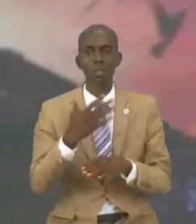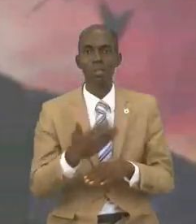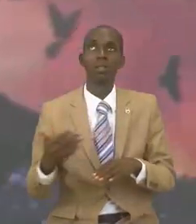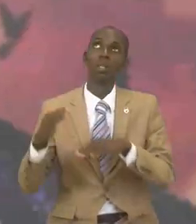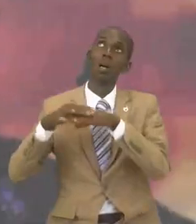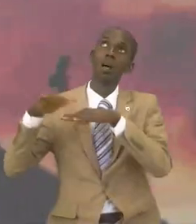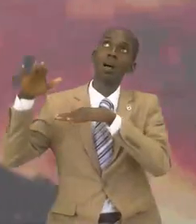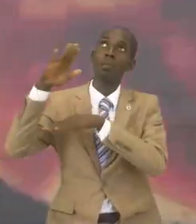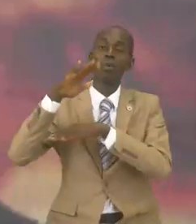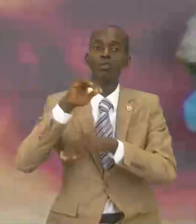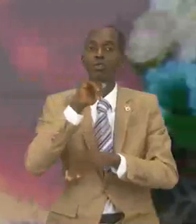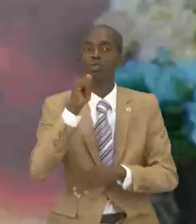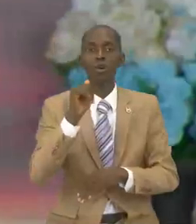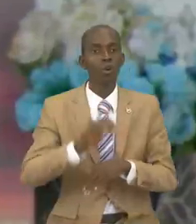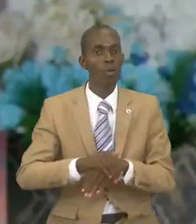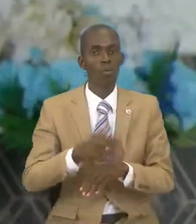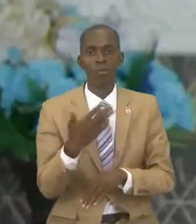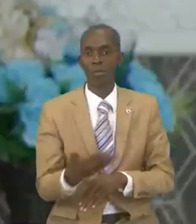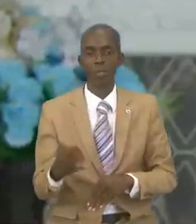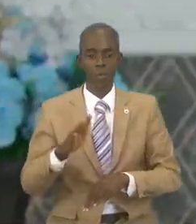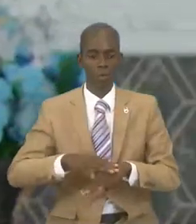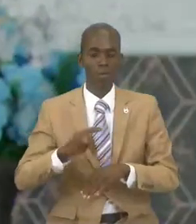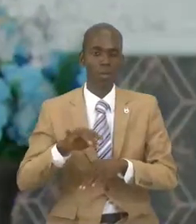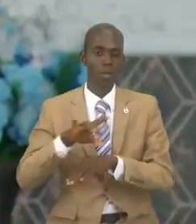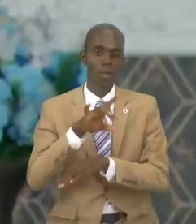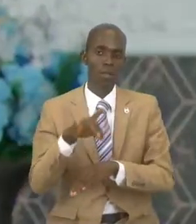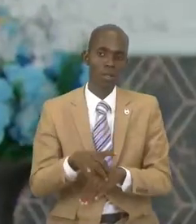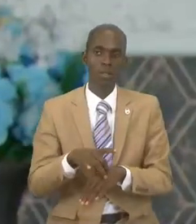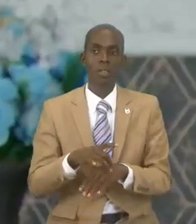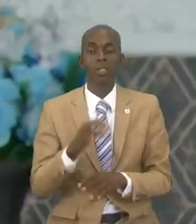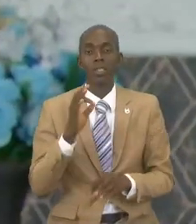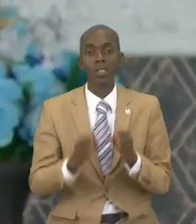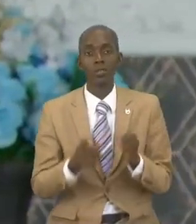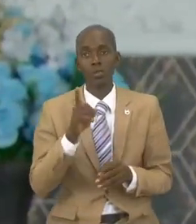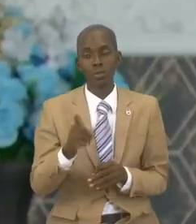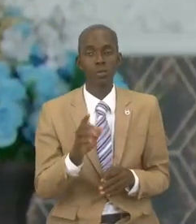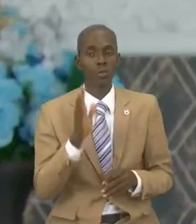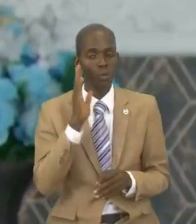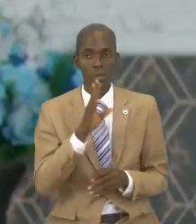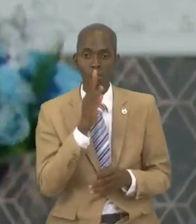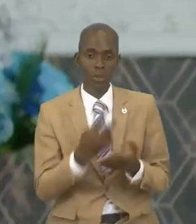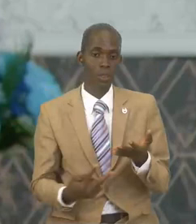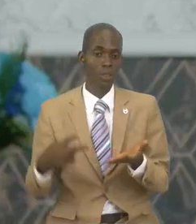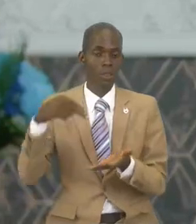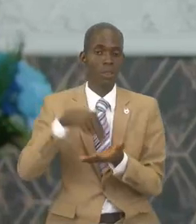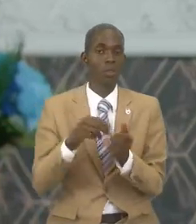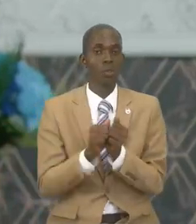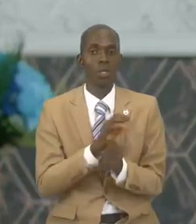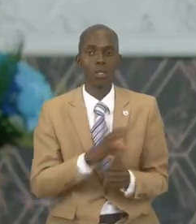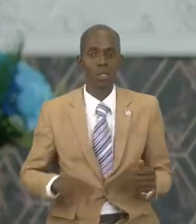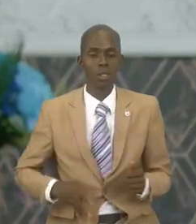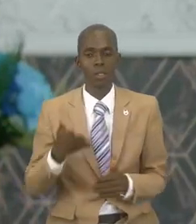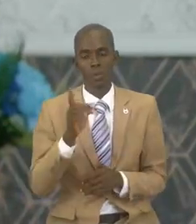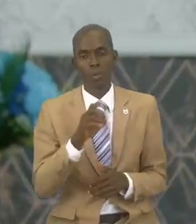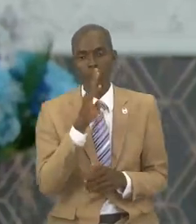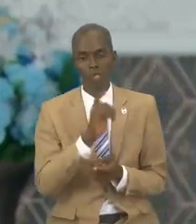non à celles qui sont sur la terre. » Si nous sommes ressuscités avec Christ, il y a